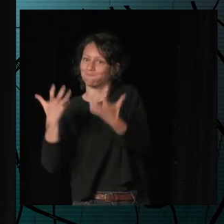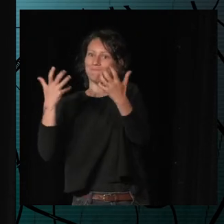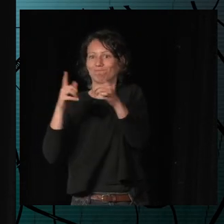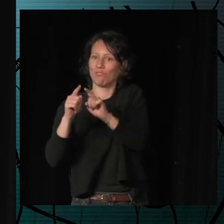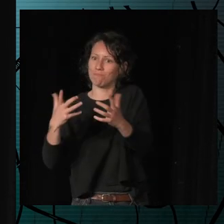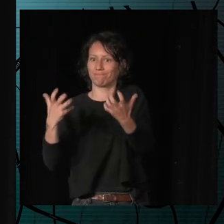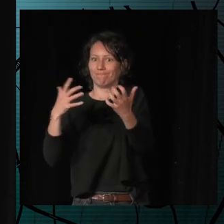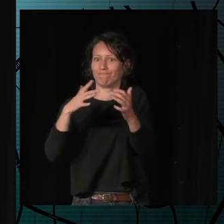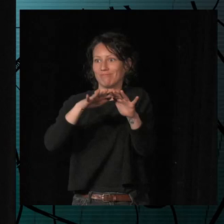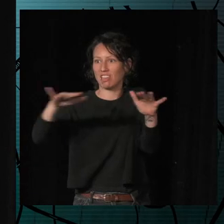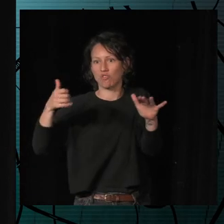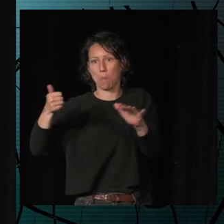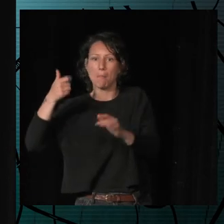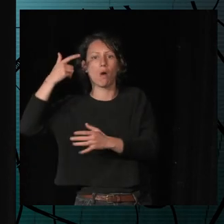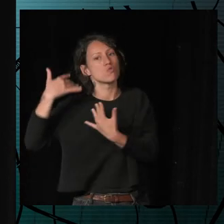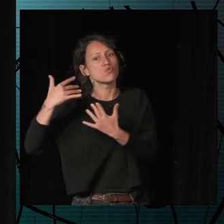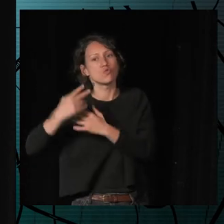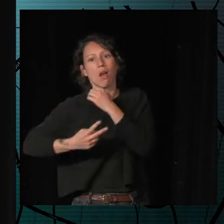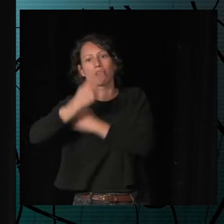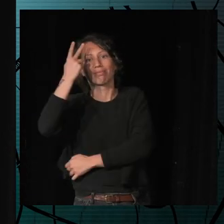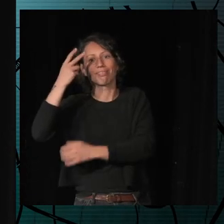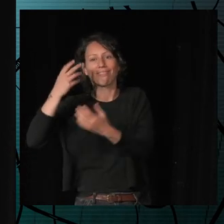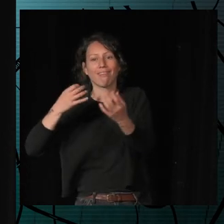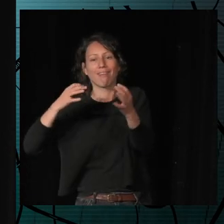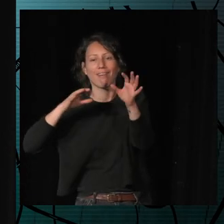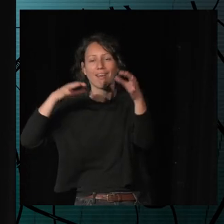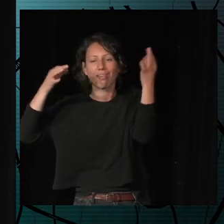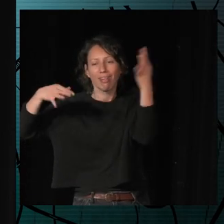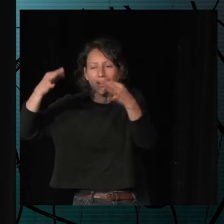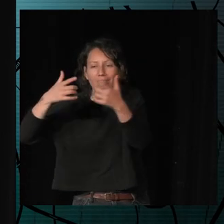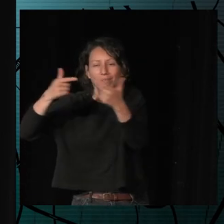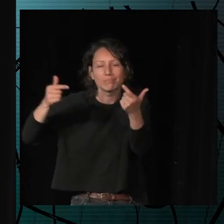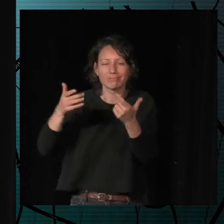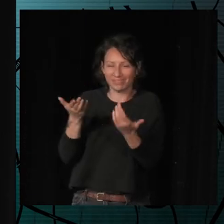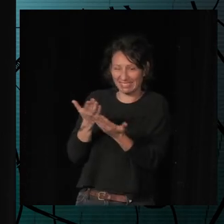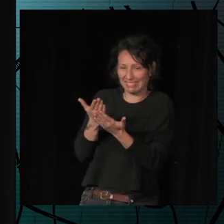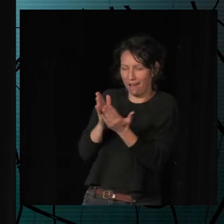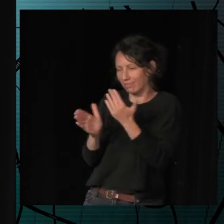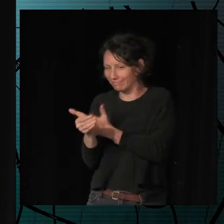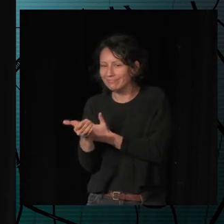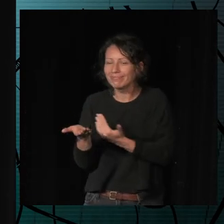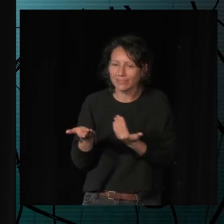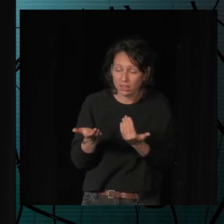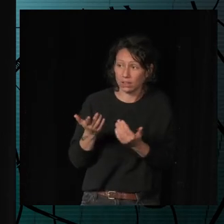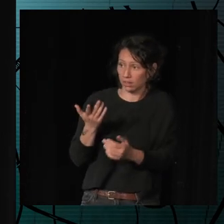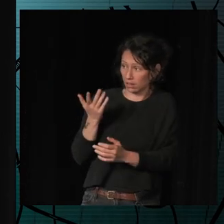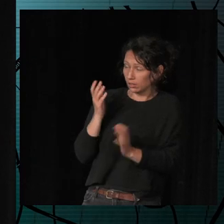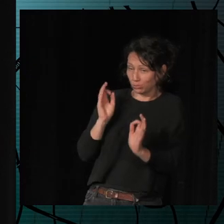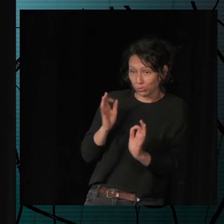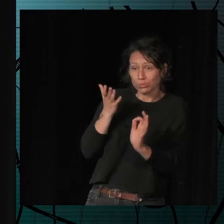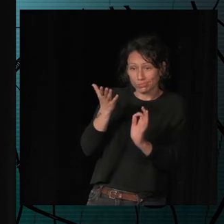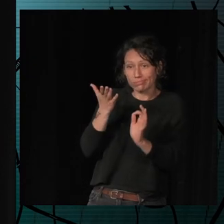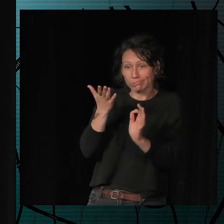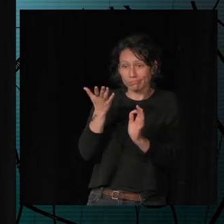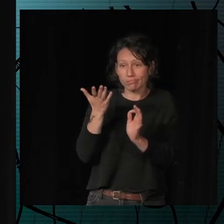chanceux d'être devant un tel spectacle je trouve qu'il a la même vision qui se propage dans beaucoup de jeux au climat horfique et qui fonctionne un peu sur le modèle de